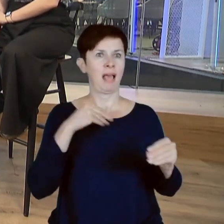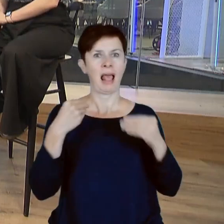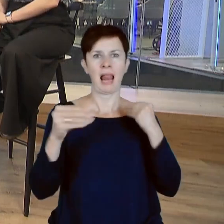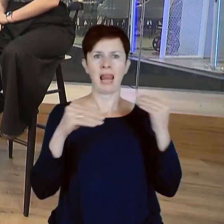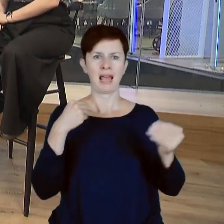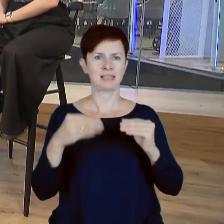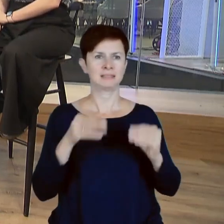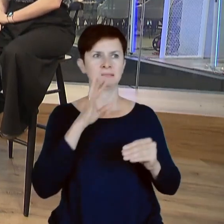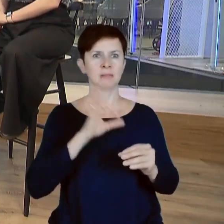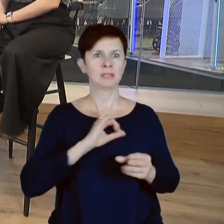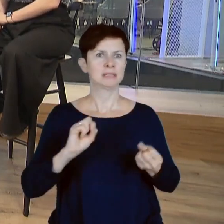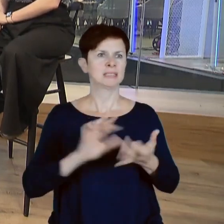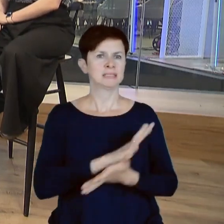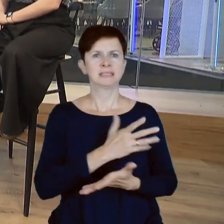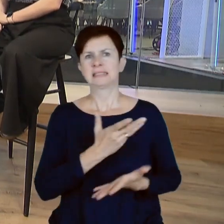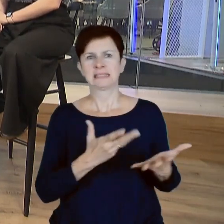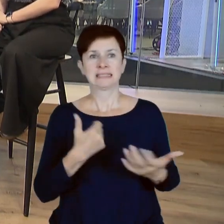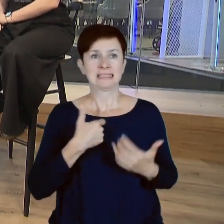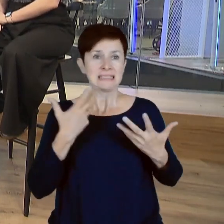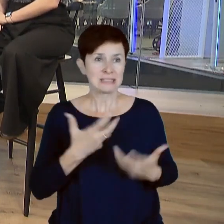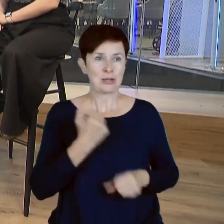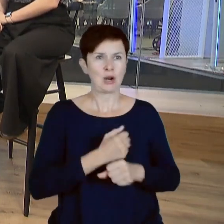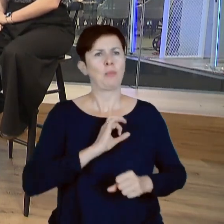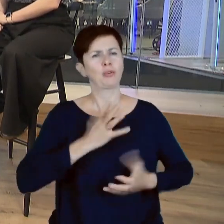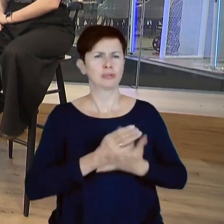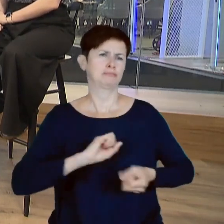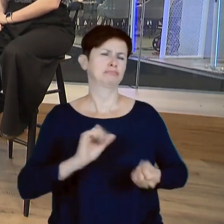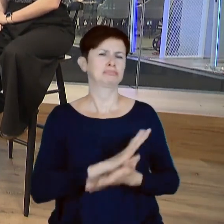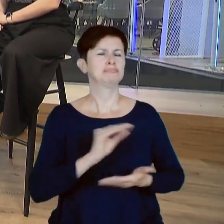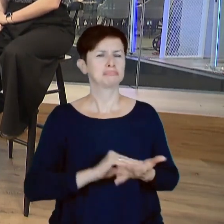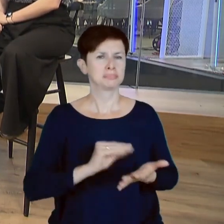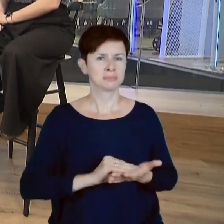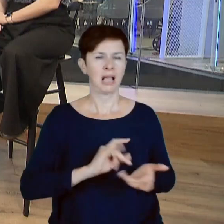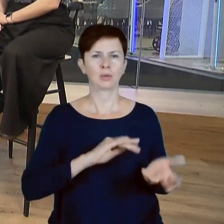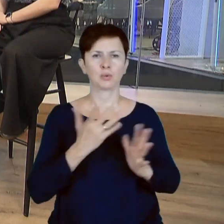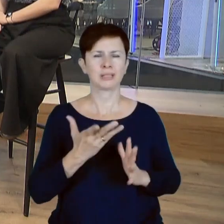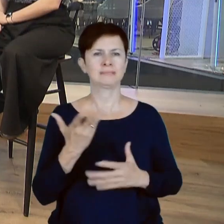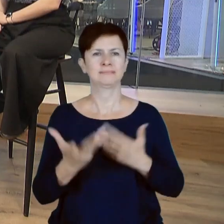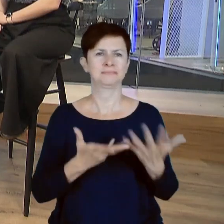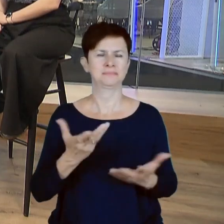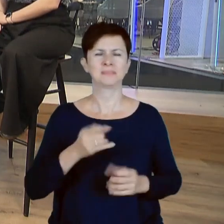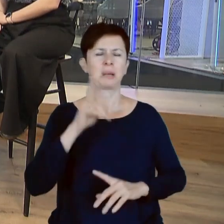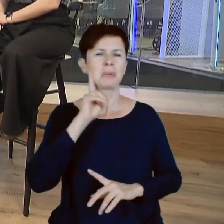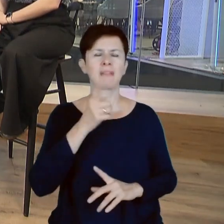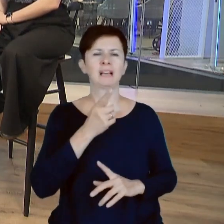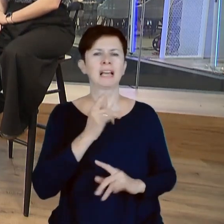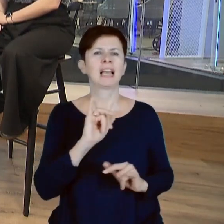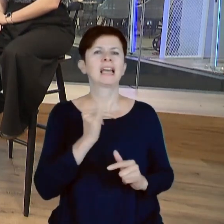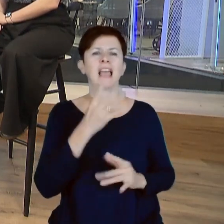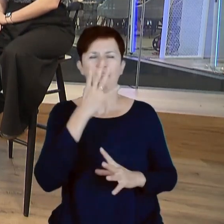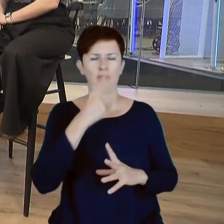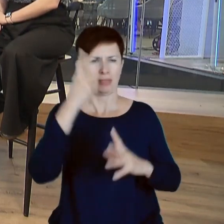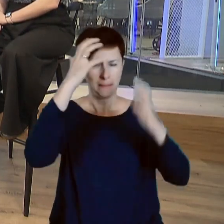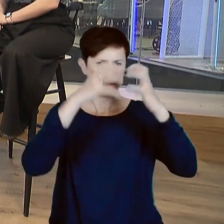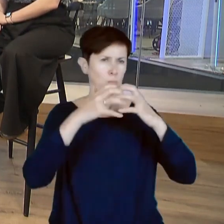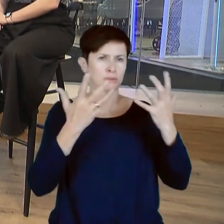wiesz, z jednej strony chcieliśmy sobie je wyrobić, z drugiej strony jak to właściwie jest z nami i z tym mózgiem? Powinniśmy być